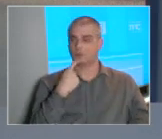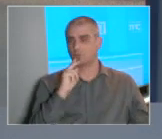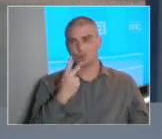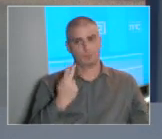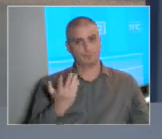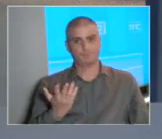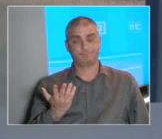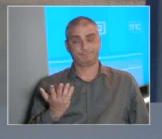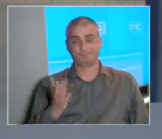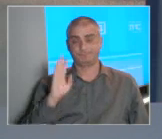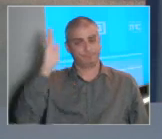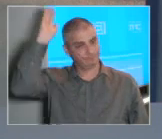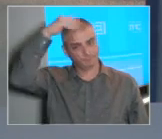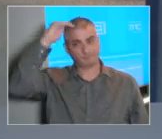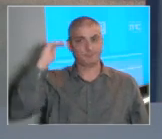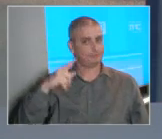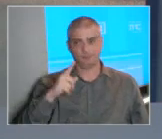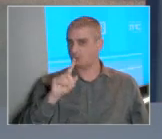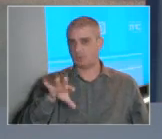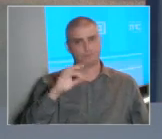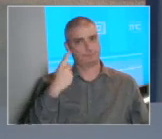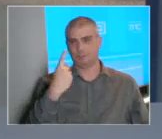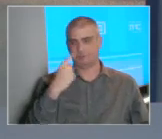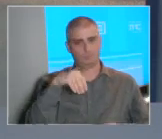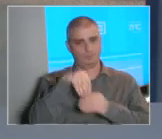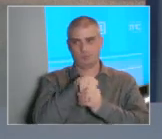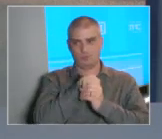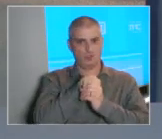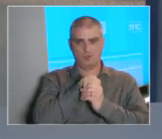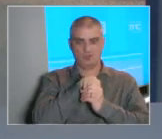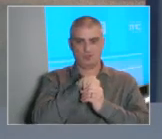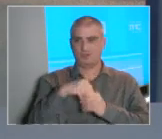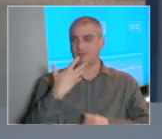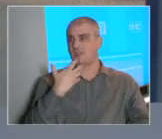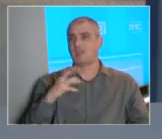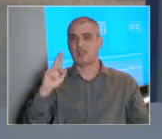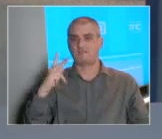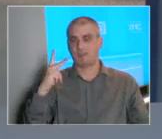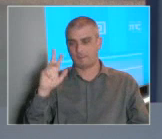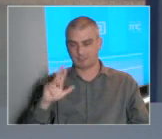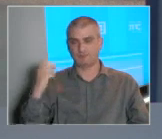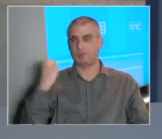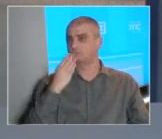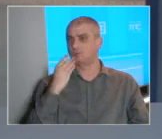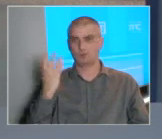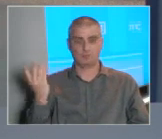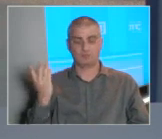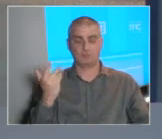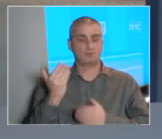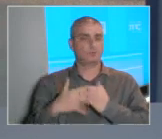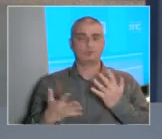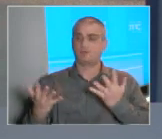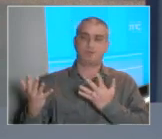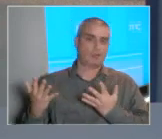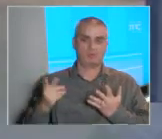פעם, בצלאל סמוטריץ' לא ימצא את עצמו בתוך רפי פרץ ועוצמה יהודית, ובסופו של